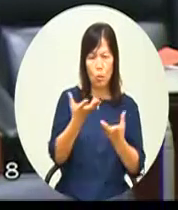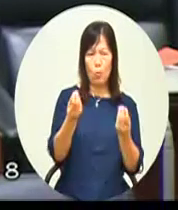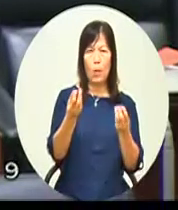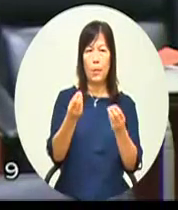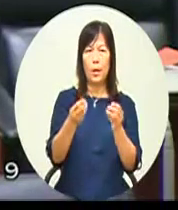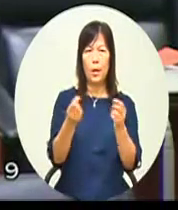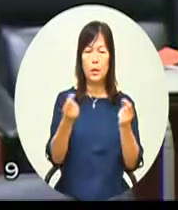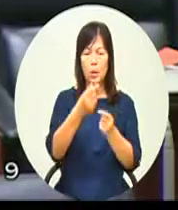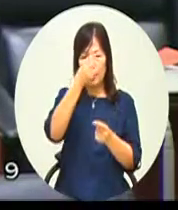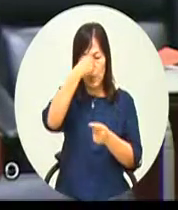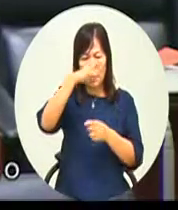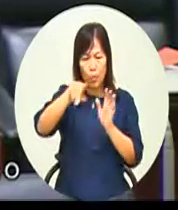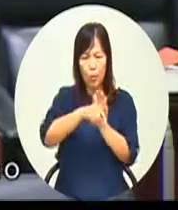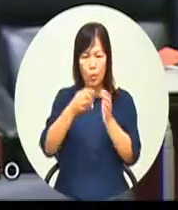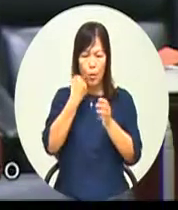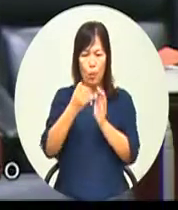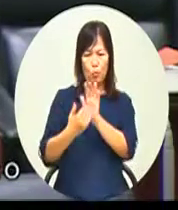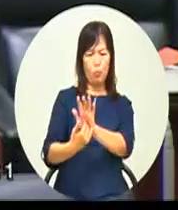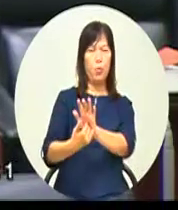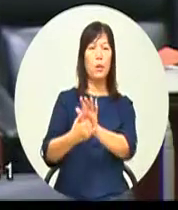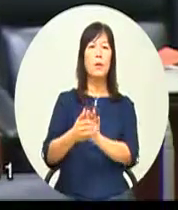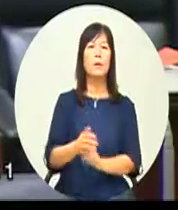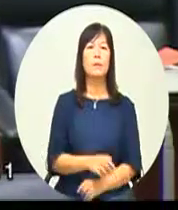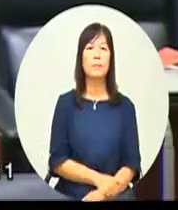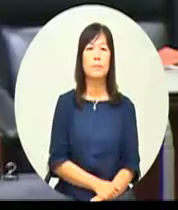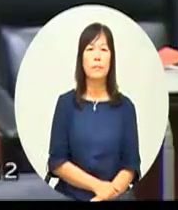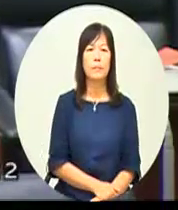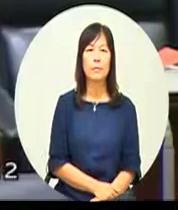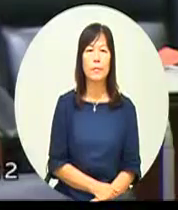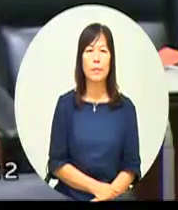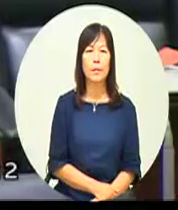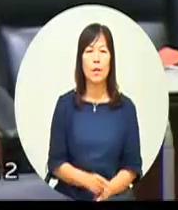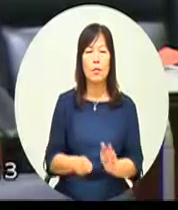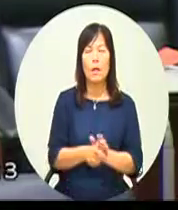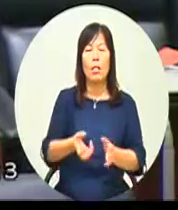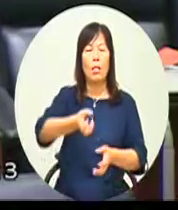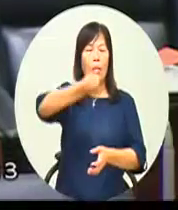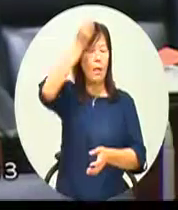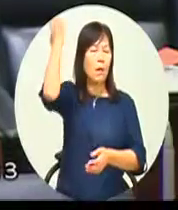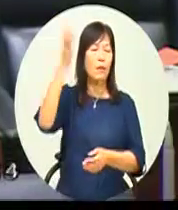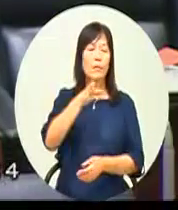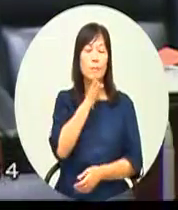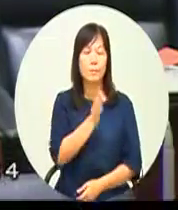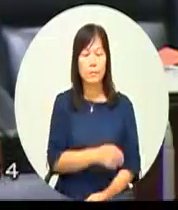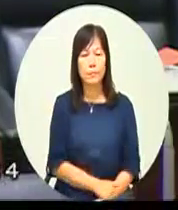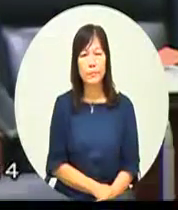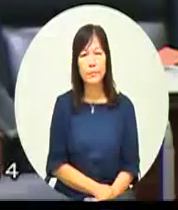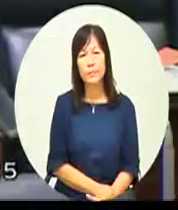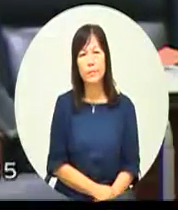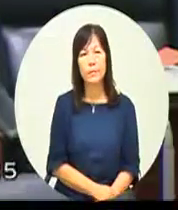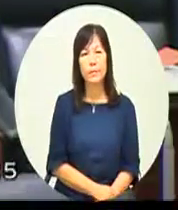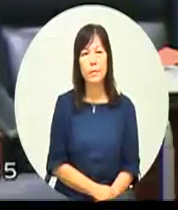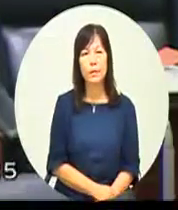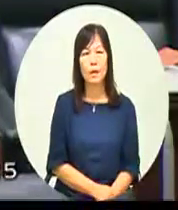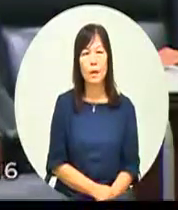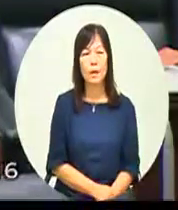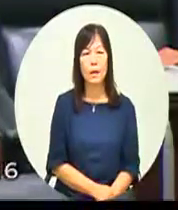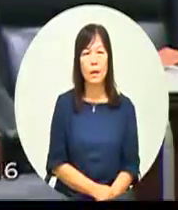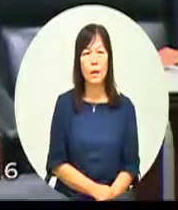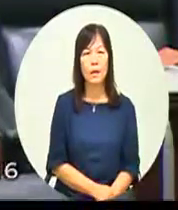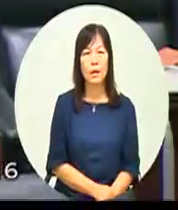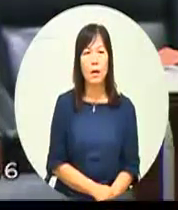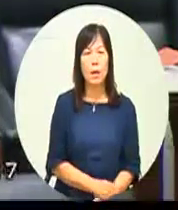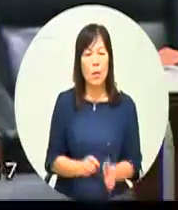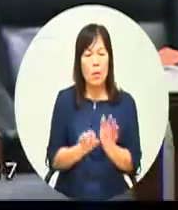我们凤山的孤立在外，哦，抛在脑后，哦，啊，那我们编列花